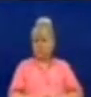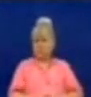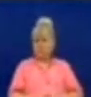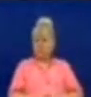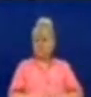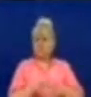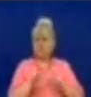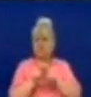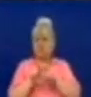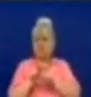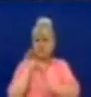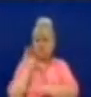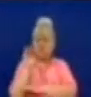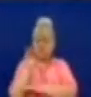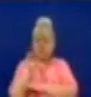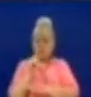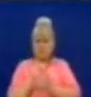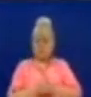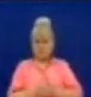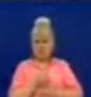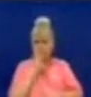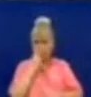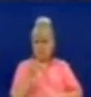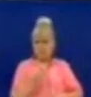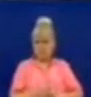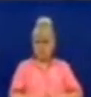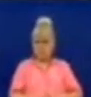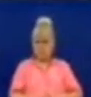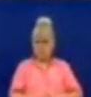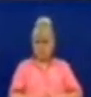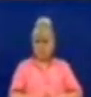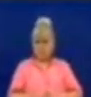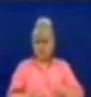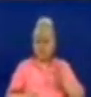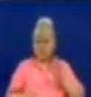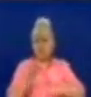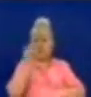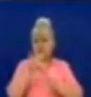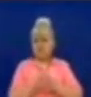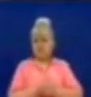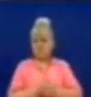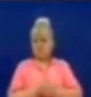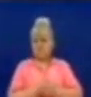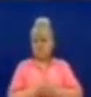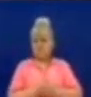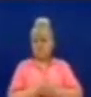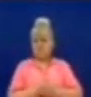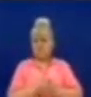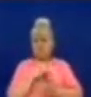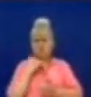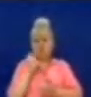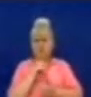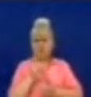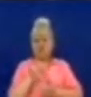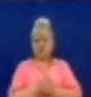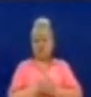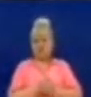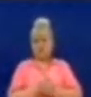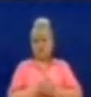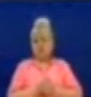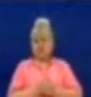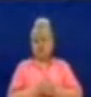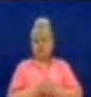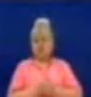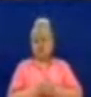në raport thuhet që është vërejtur rritja, edhe pse nuk është rritje shumë e madhe, po është trend në rritje